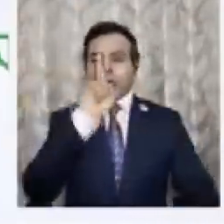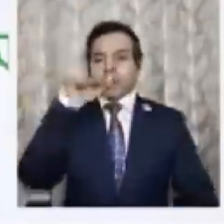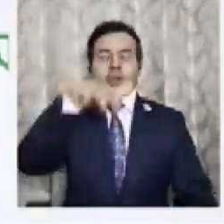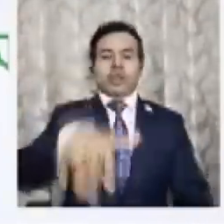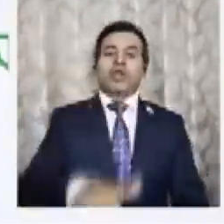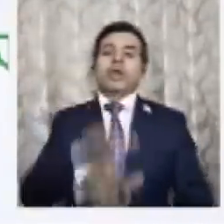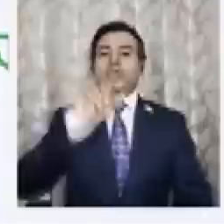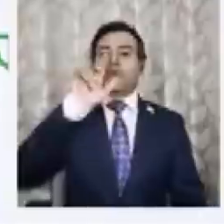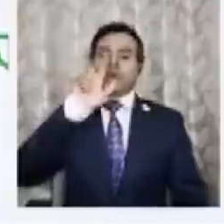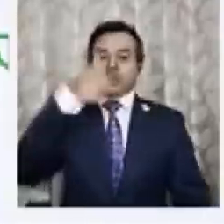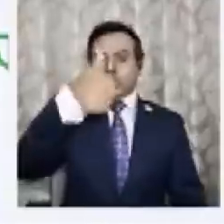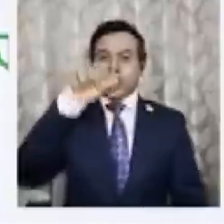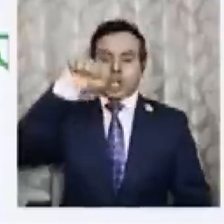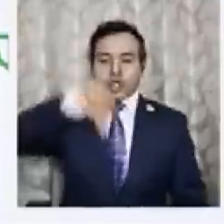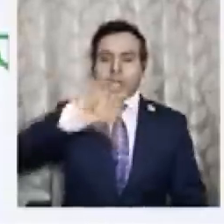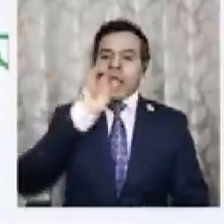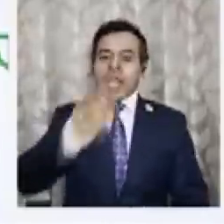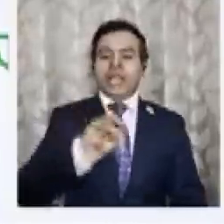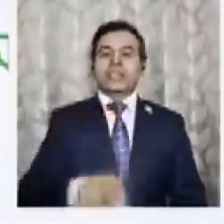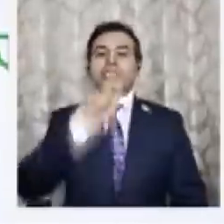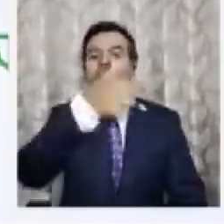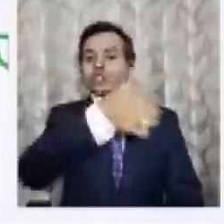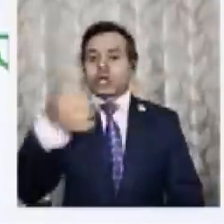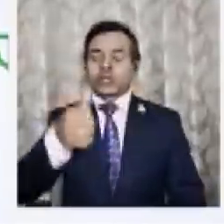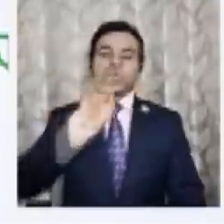24 ঘন্টায় ফোন কল রিসিভ করা হয়েছে